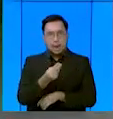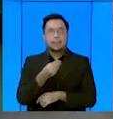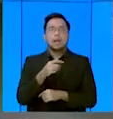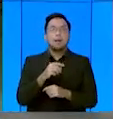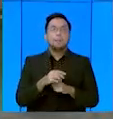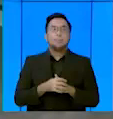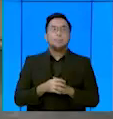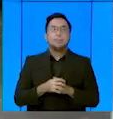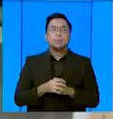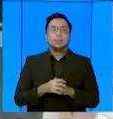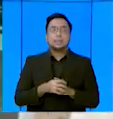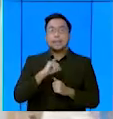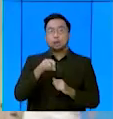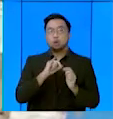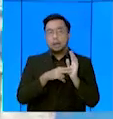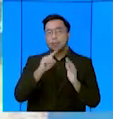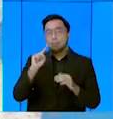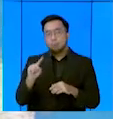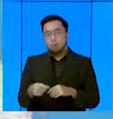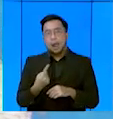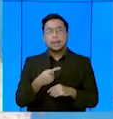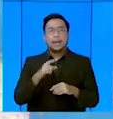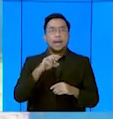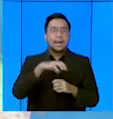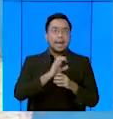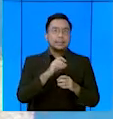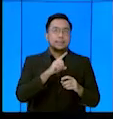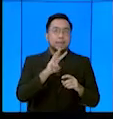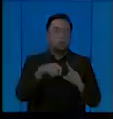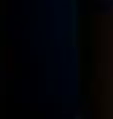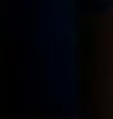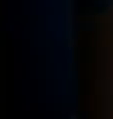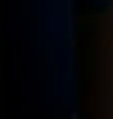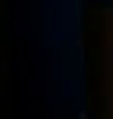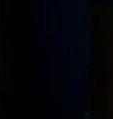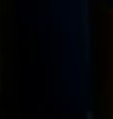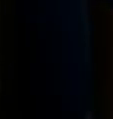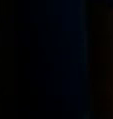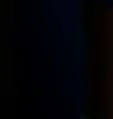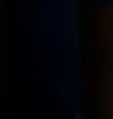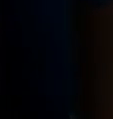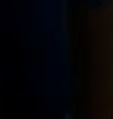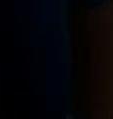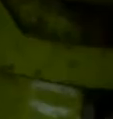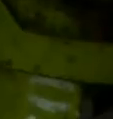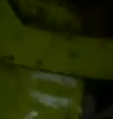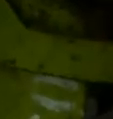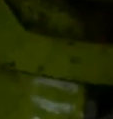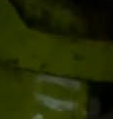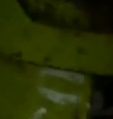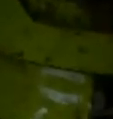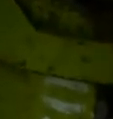Mulai 1 Juni esok, untuk membeli gas LPG 3 kg wajib menggunakan KTP. Pembeli diwajibkan untuk mendaftar terlebih